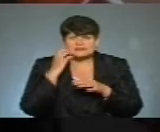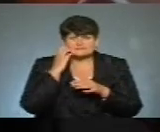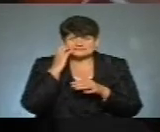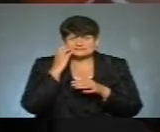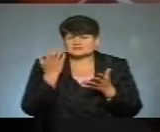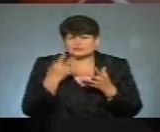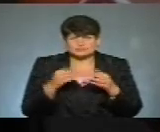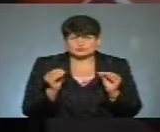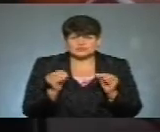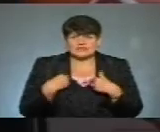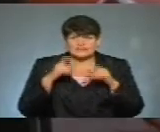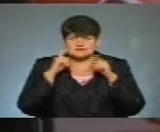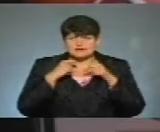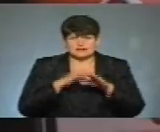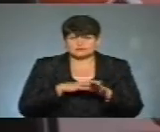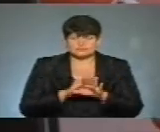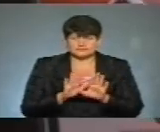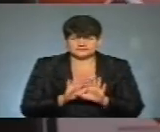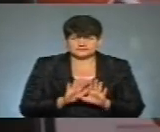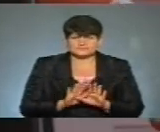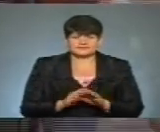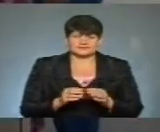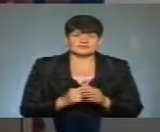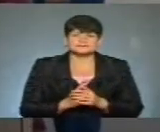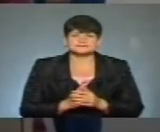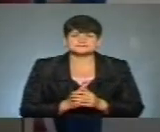так такого. Я ж її не зняла, вона така чуть-чуть була засунута.